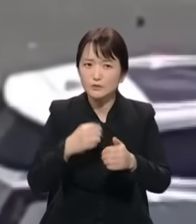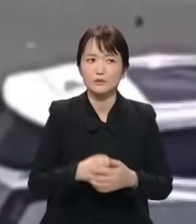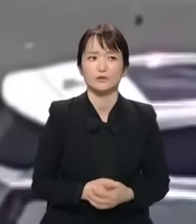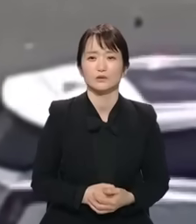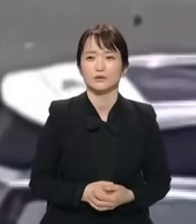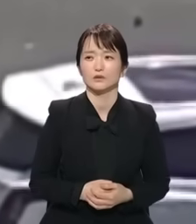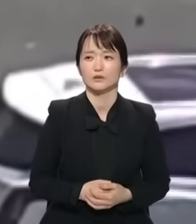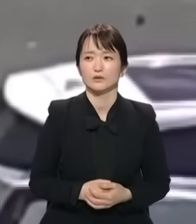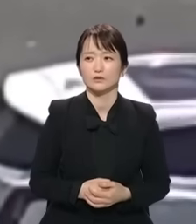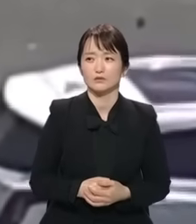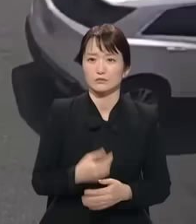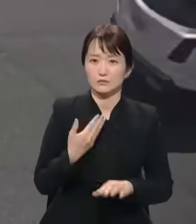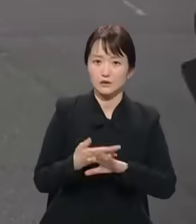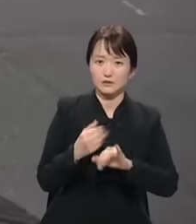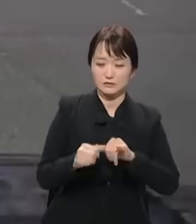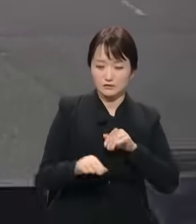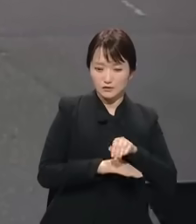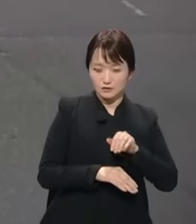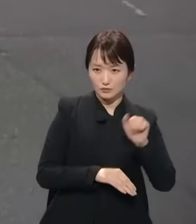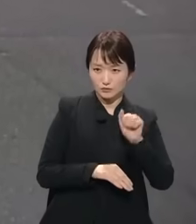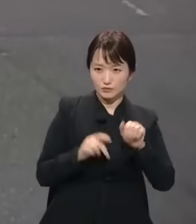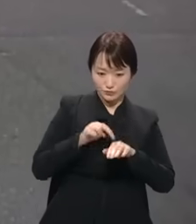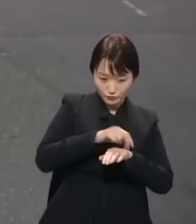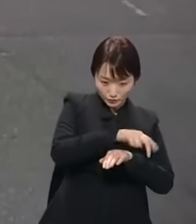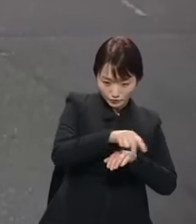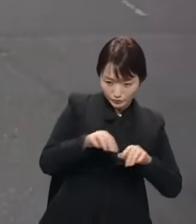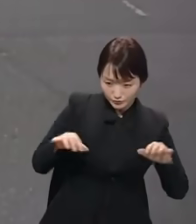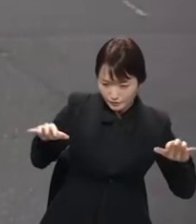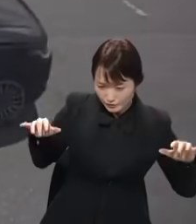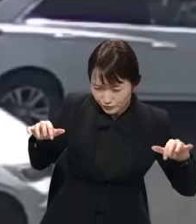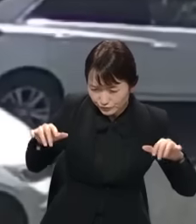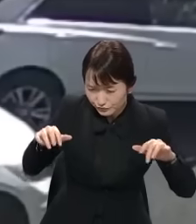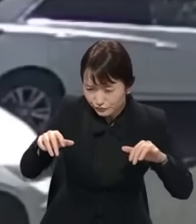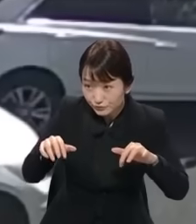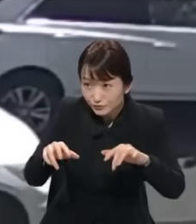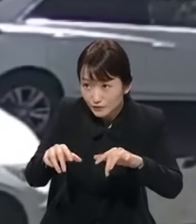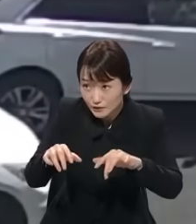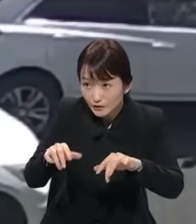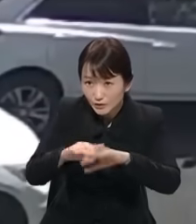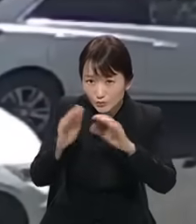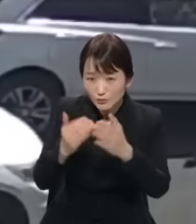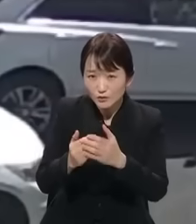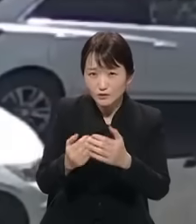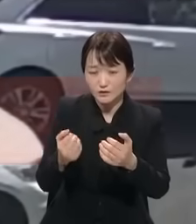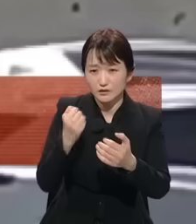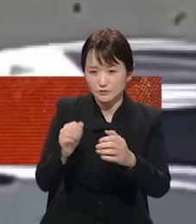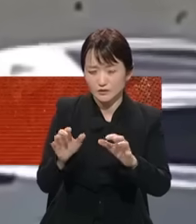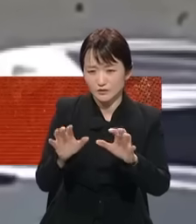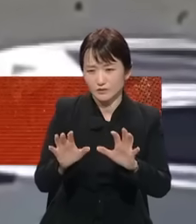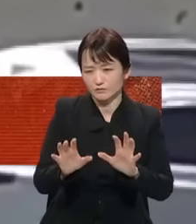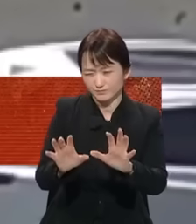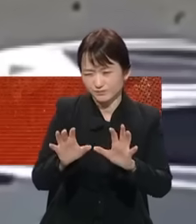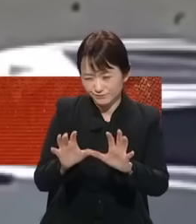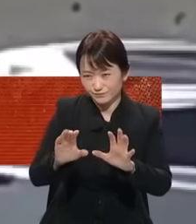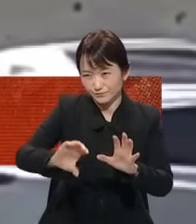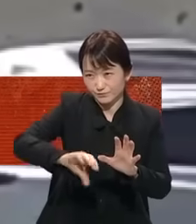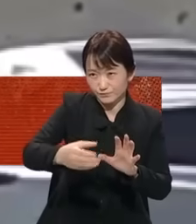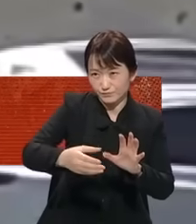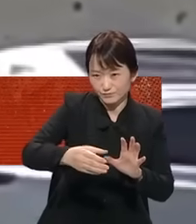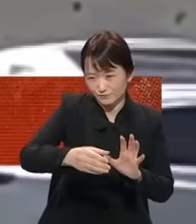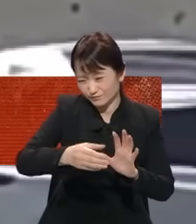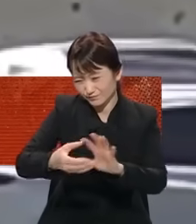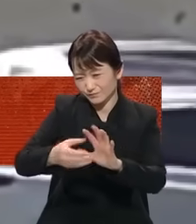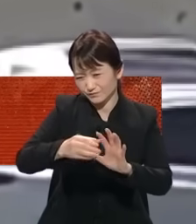어떡해. 자, 이 모습에 다른 차 운전자들도 차에서 내려 우르르 몰려오고요. 다 같이 힘을 모아 차를 입껏 밀어보는데요. 자, 그렇게